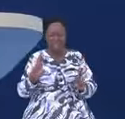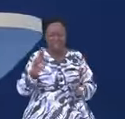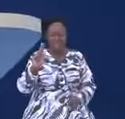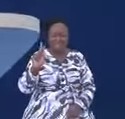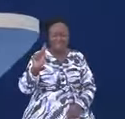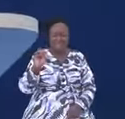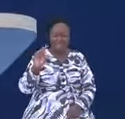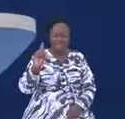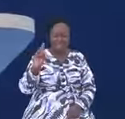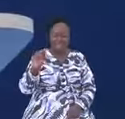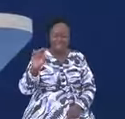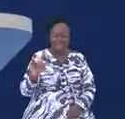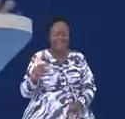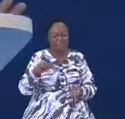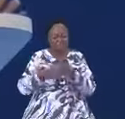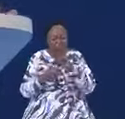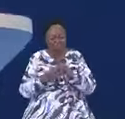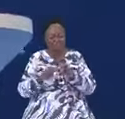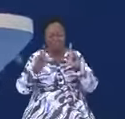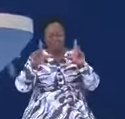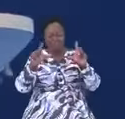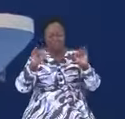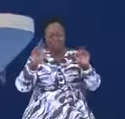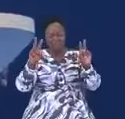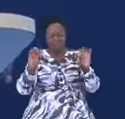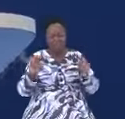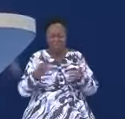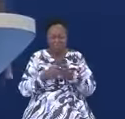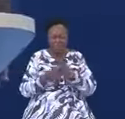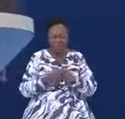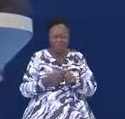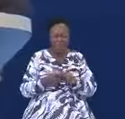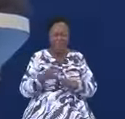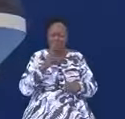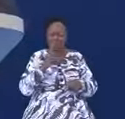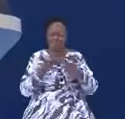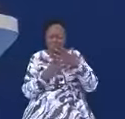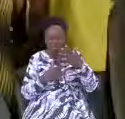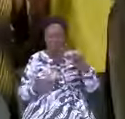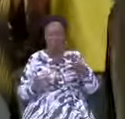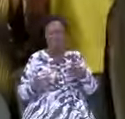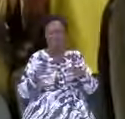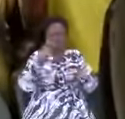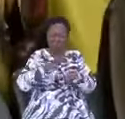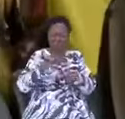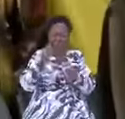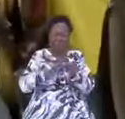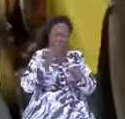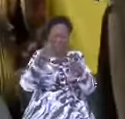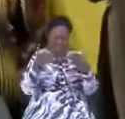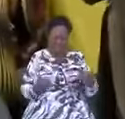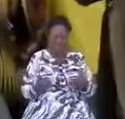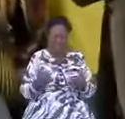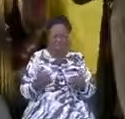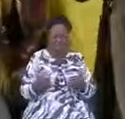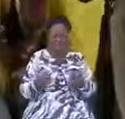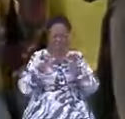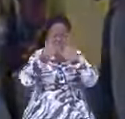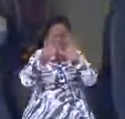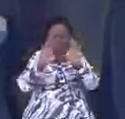saignements push chapeau maintenant miracle de guérison